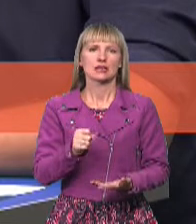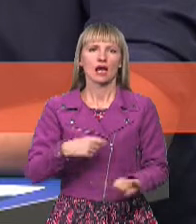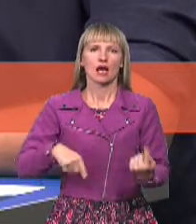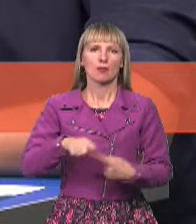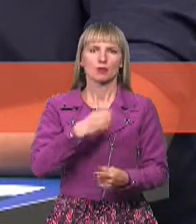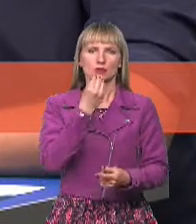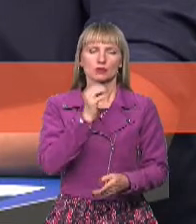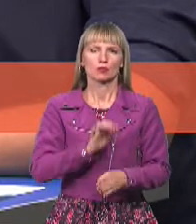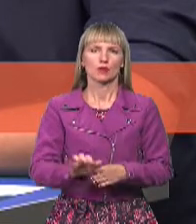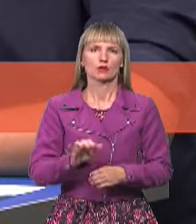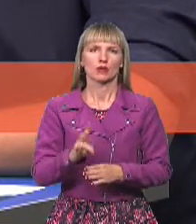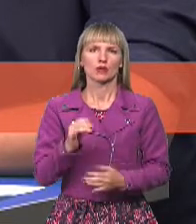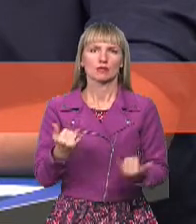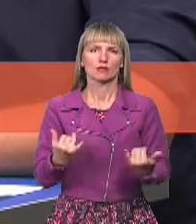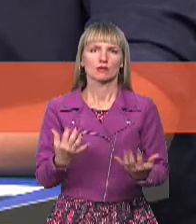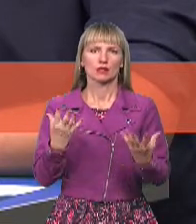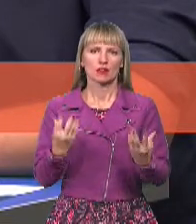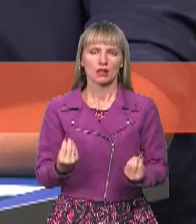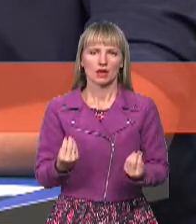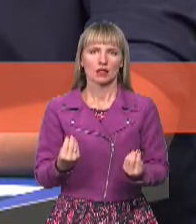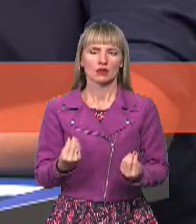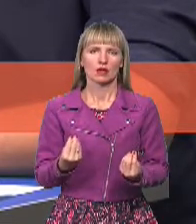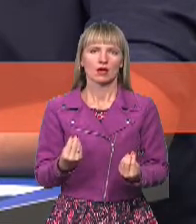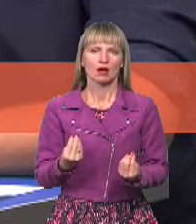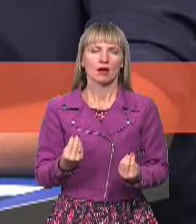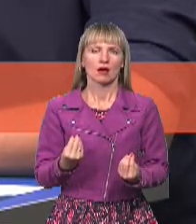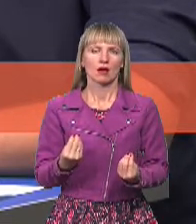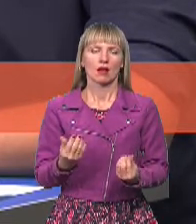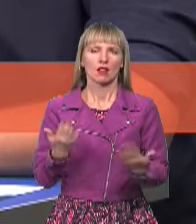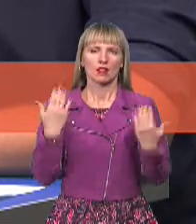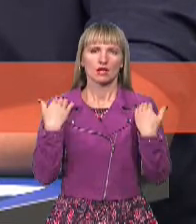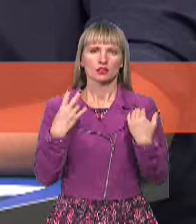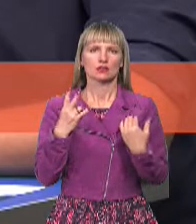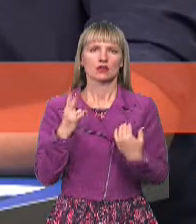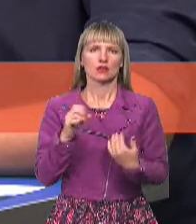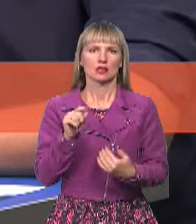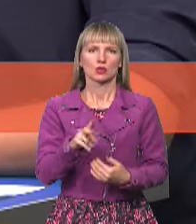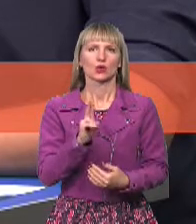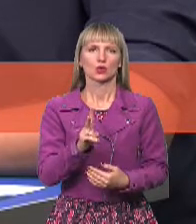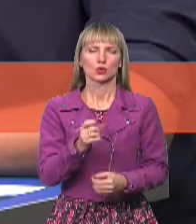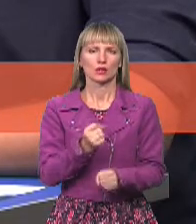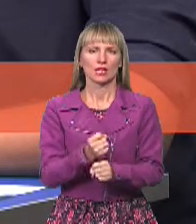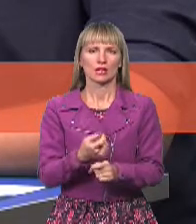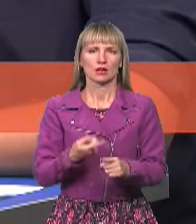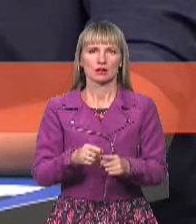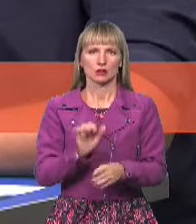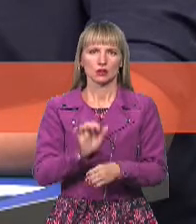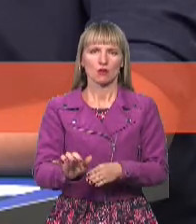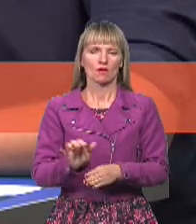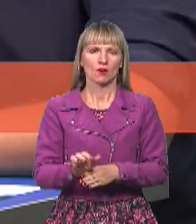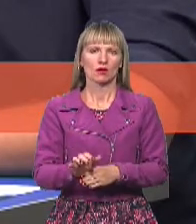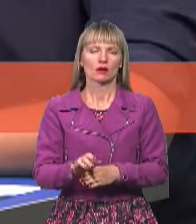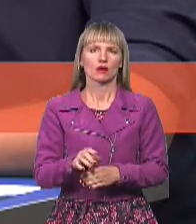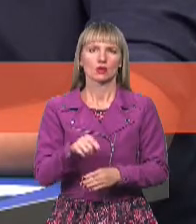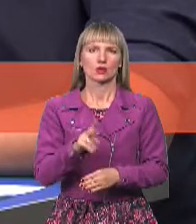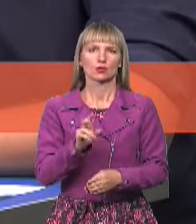продуктів на сьогоднішній момент ложиться на оператора ринку, який осуществляє його оборот. Будь то ти производитель, як ти його